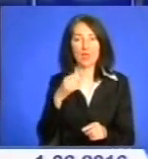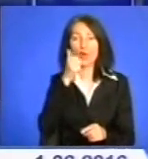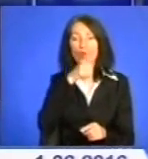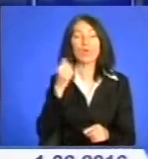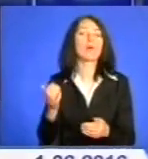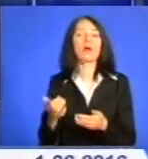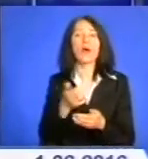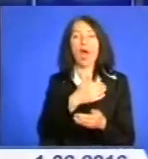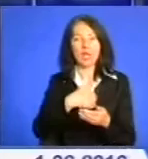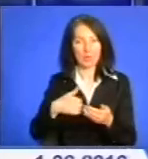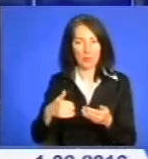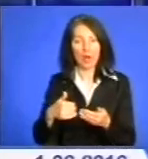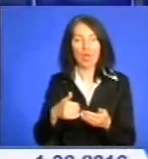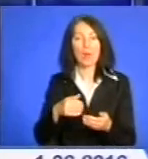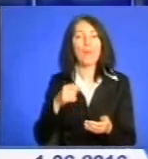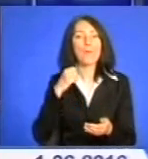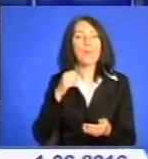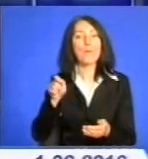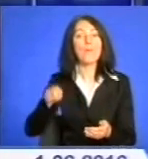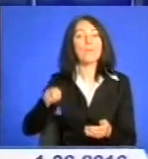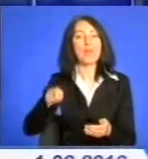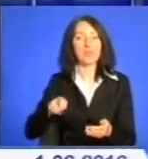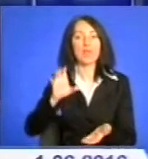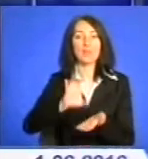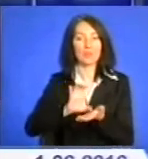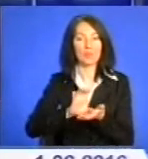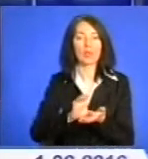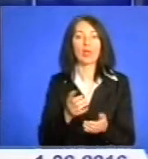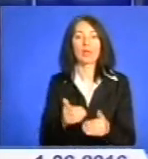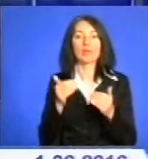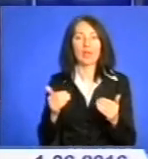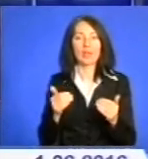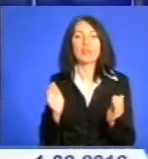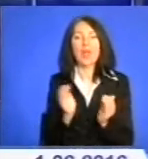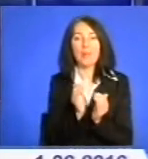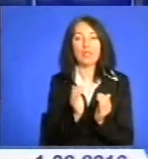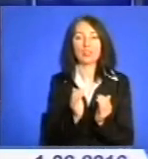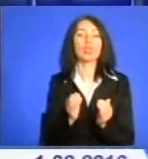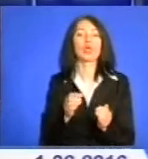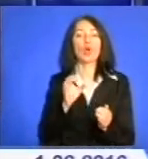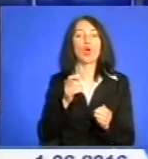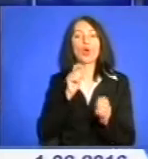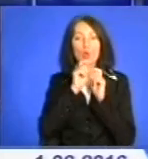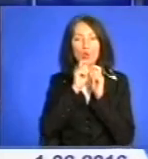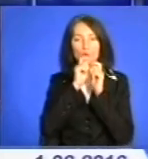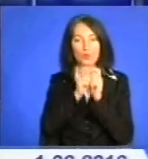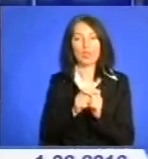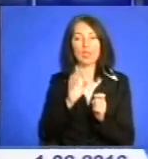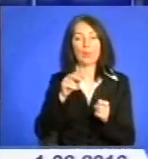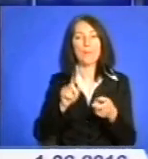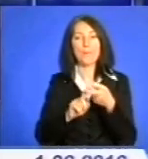кварти. Найменший у колекції кухлів – кількаміліметровий сувенір-підвіска. Найбільший – місткістю майже 5